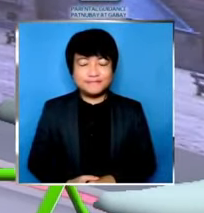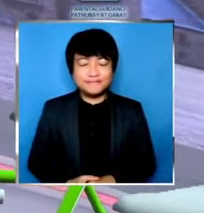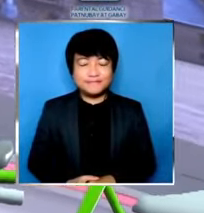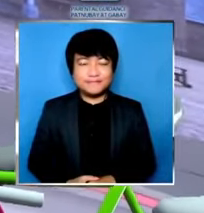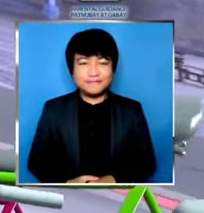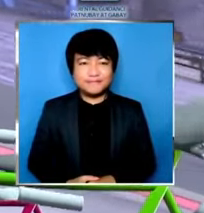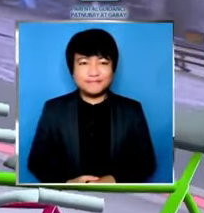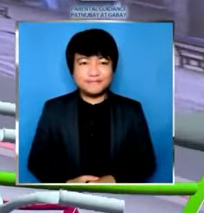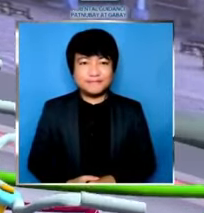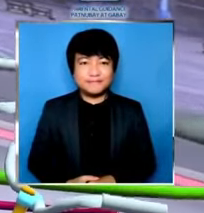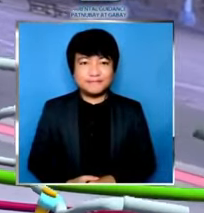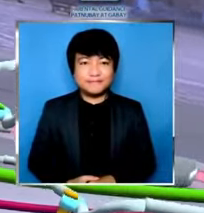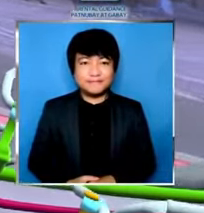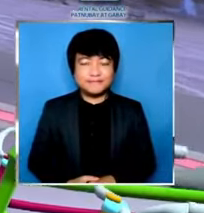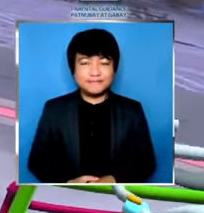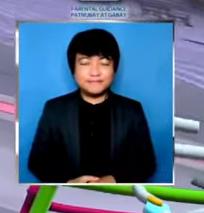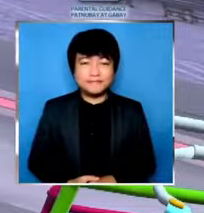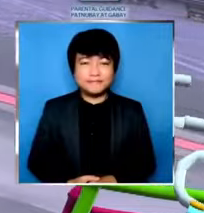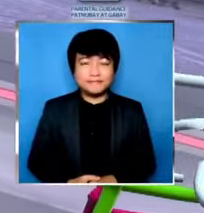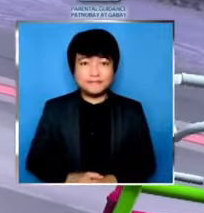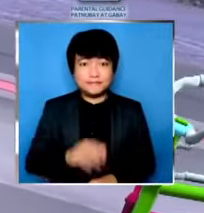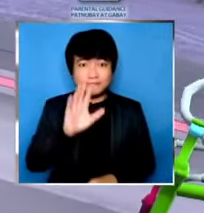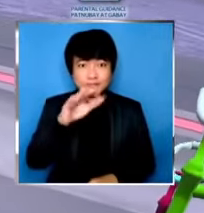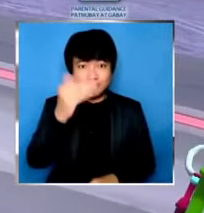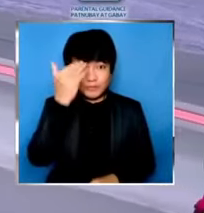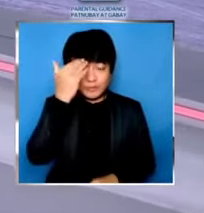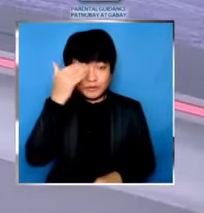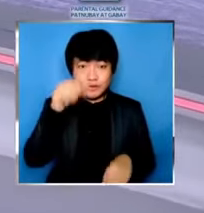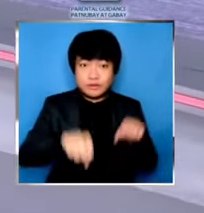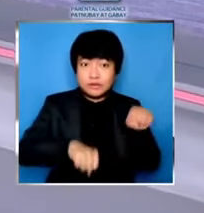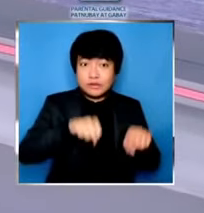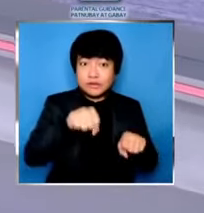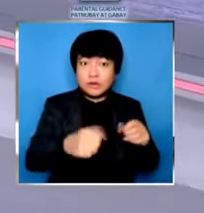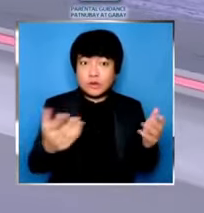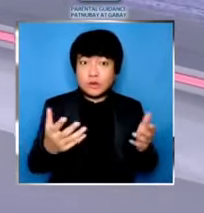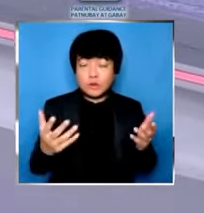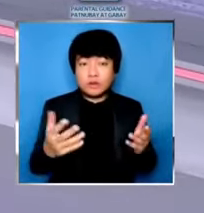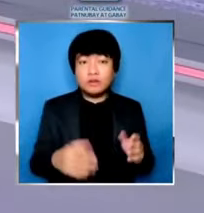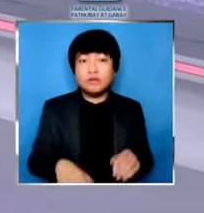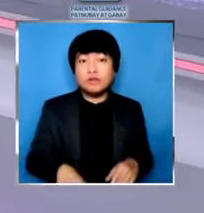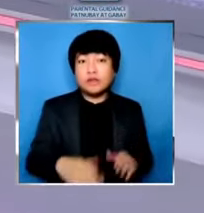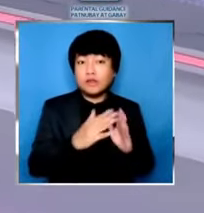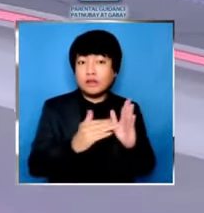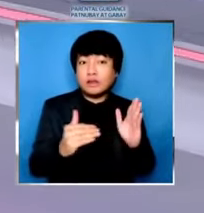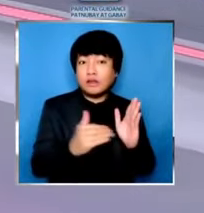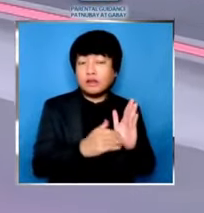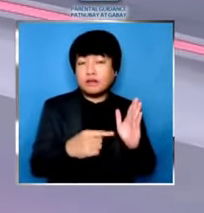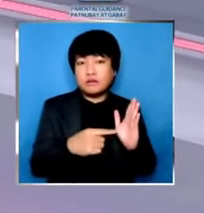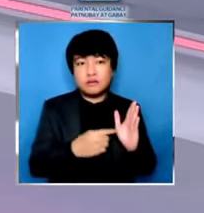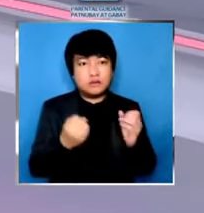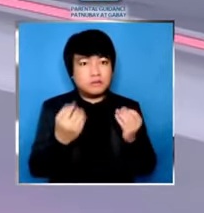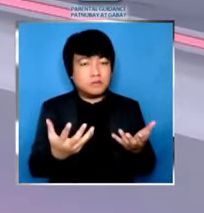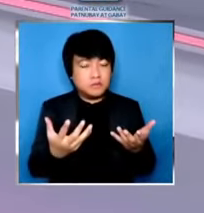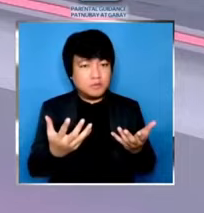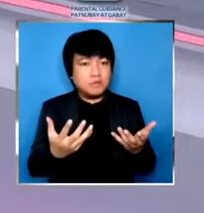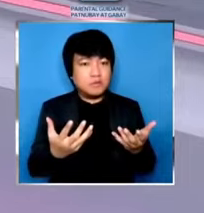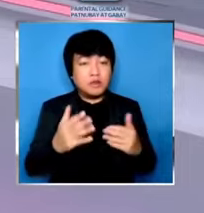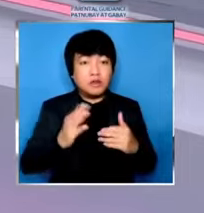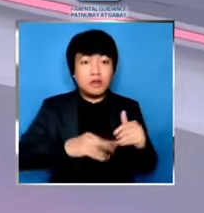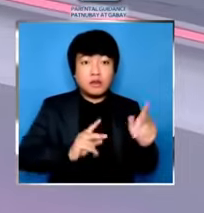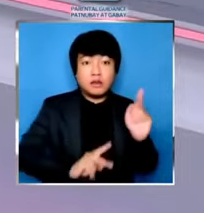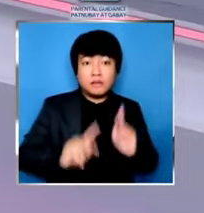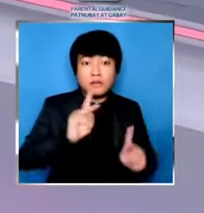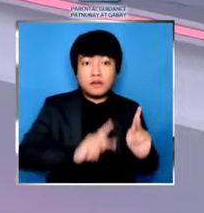Alam mo ba na mas maraming bisikleta sa Netherlands kesa sa mga taong nakatira doon? Si Fried, mga kapuso. Isa sa mga